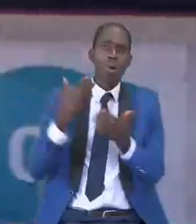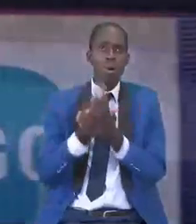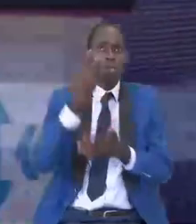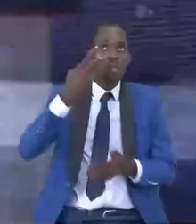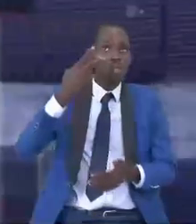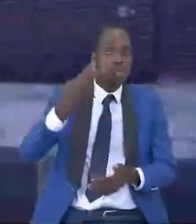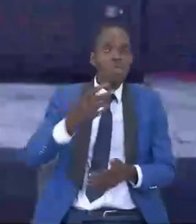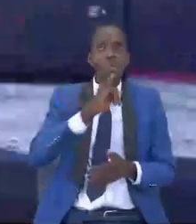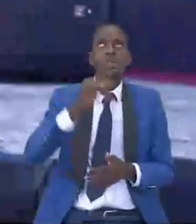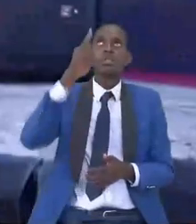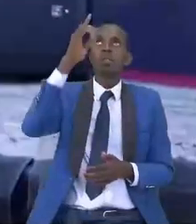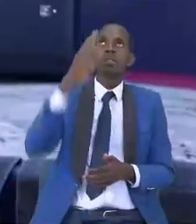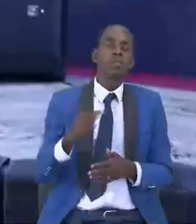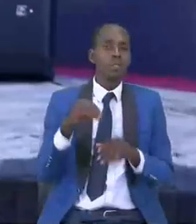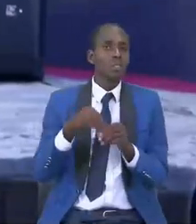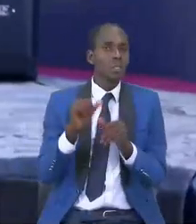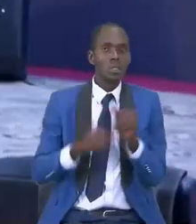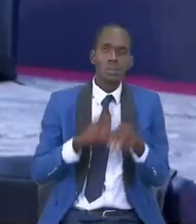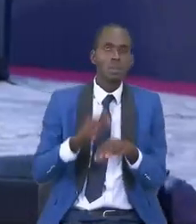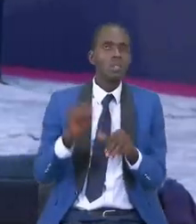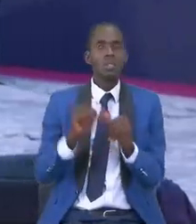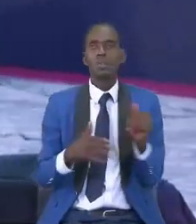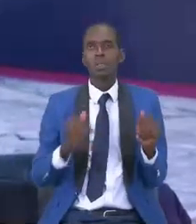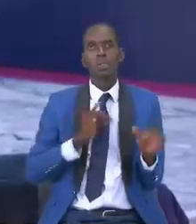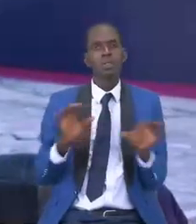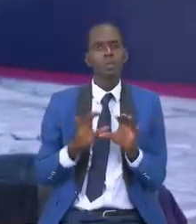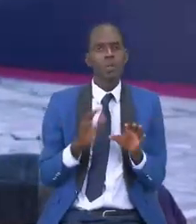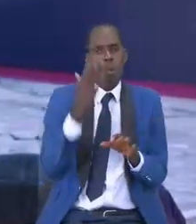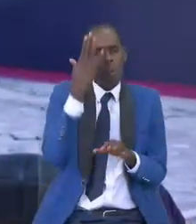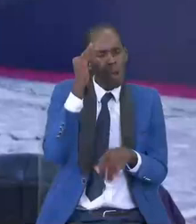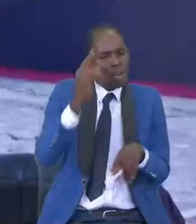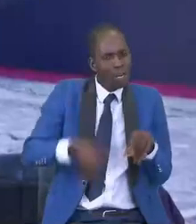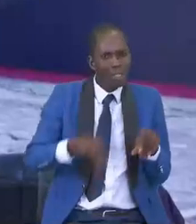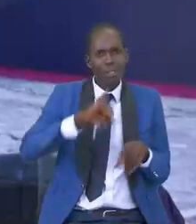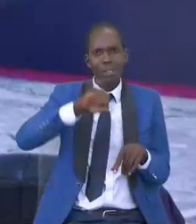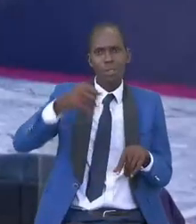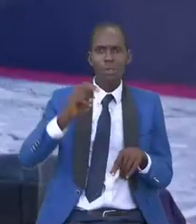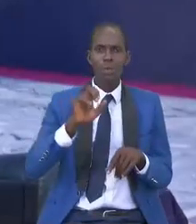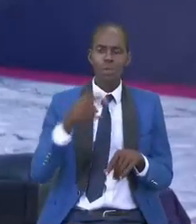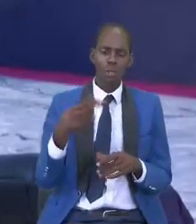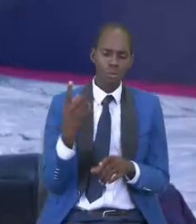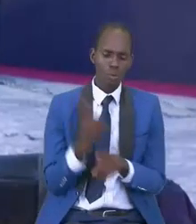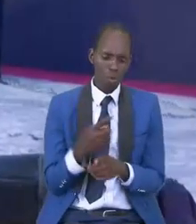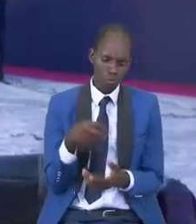et dans tout ce que je fais. Pourquoi n'a pas dit? Pourquoi ne pas se jeter sur son visage